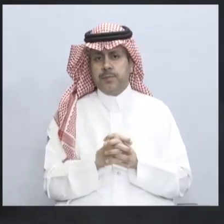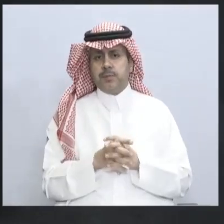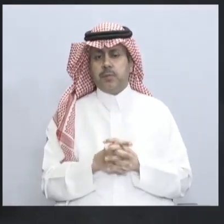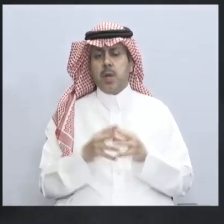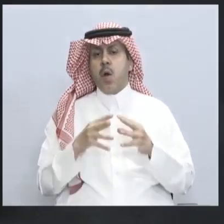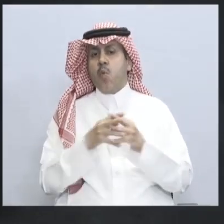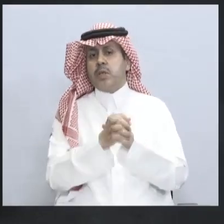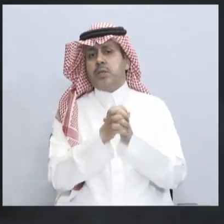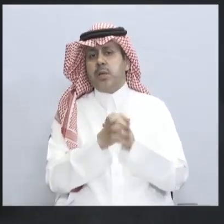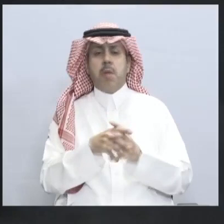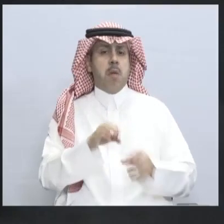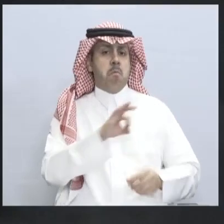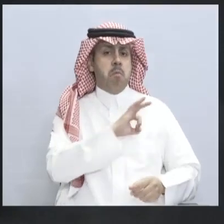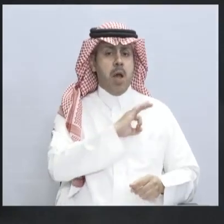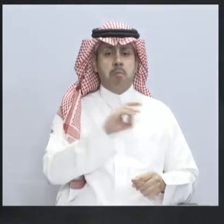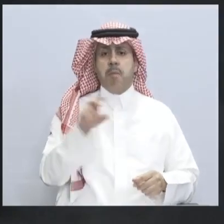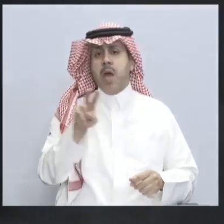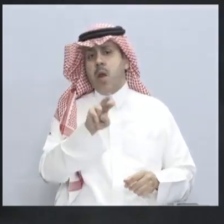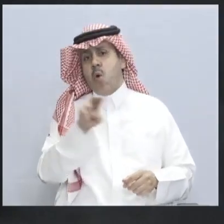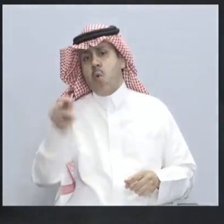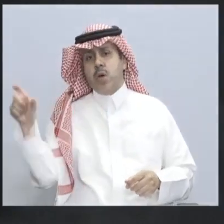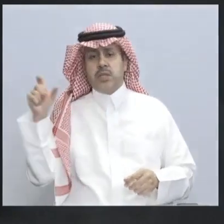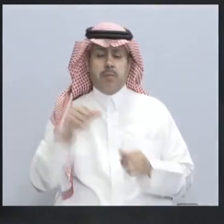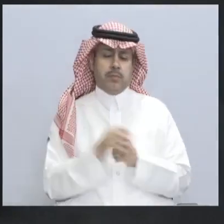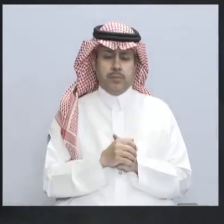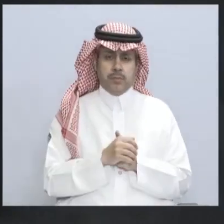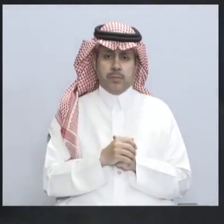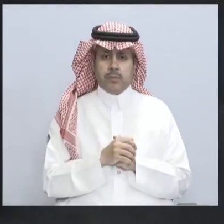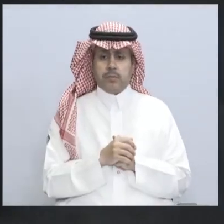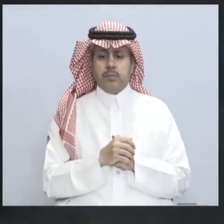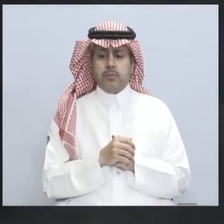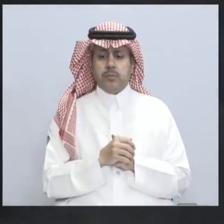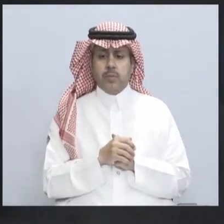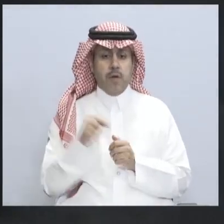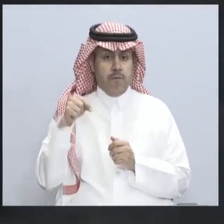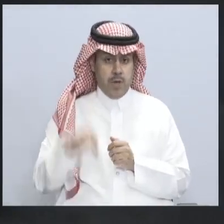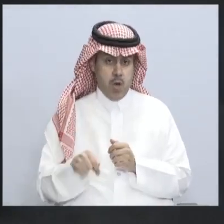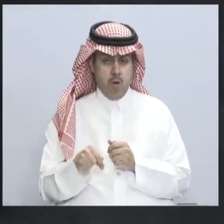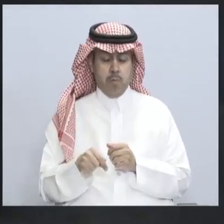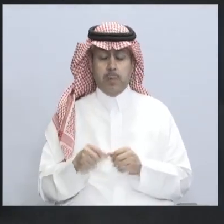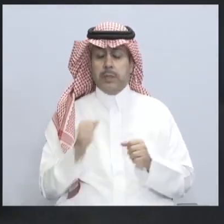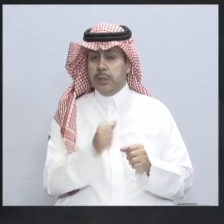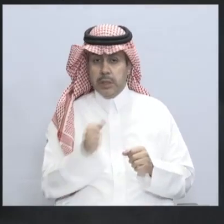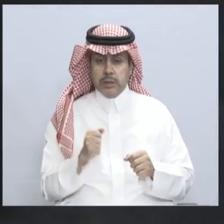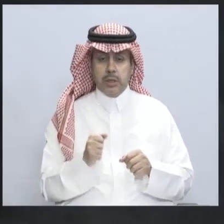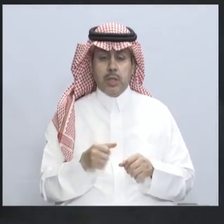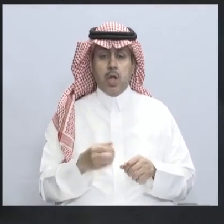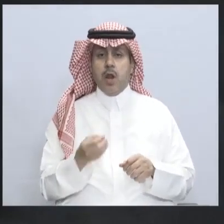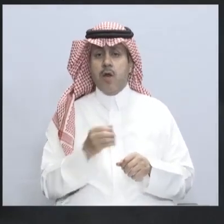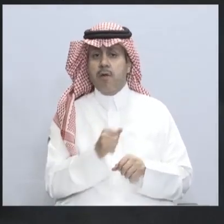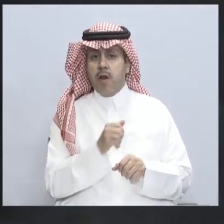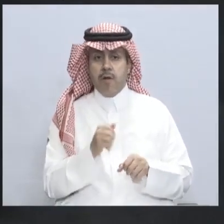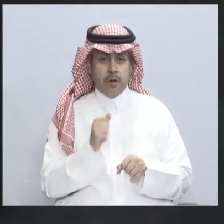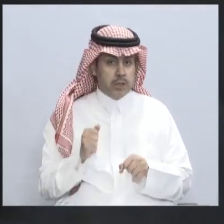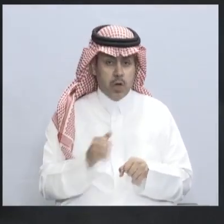واواصر المحبه بين المسلمين وكذلكم في يوم الفطر وفي يوم الاضحى نشكر الله